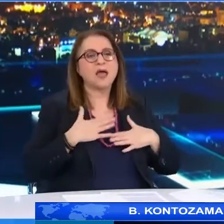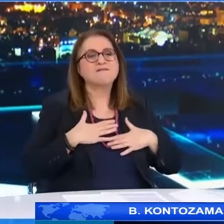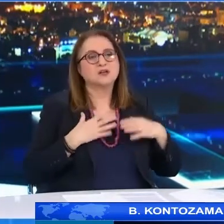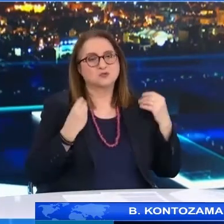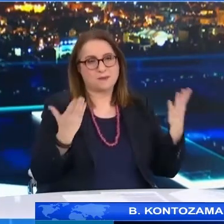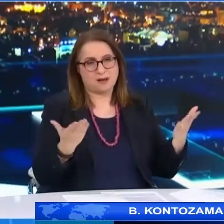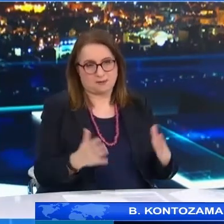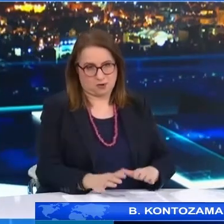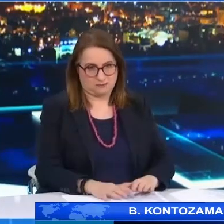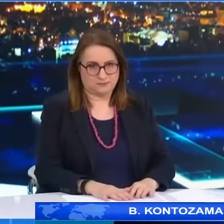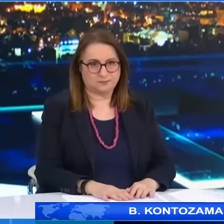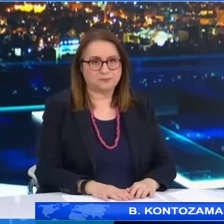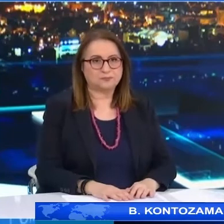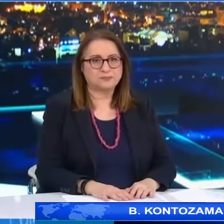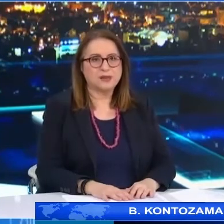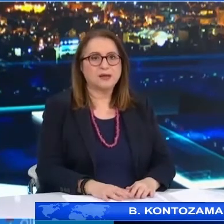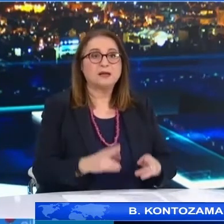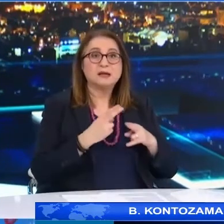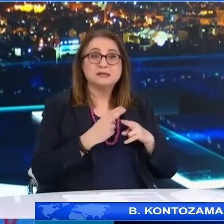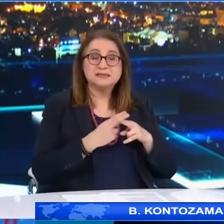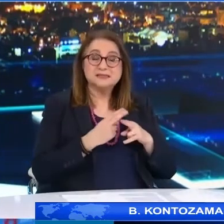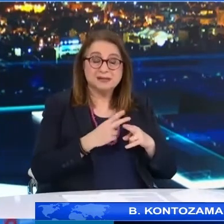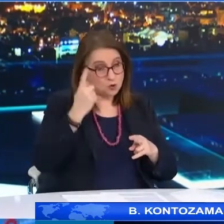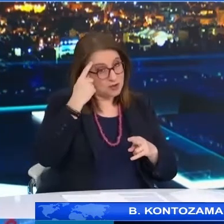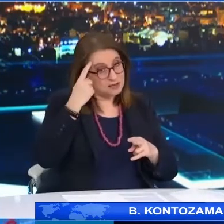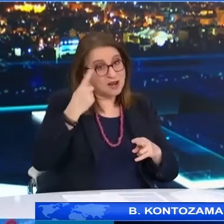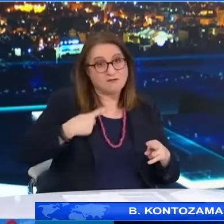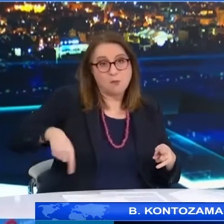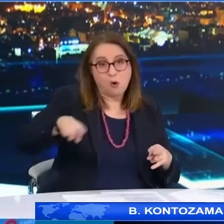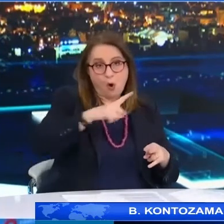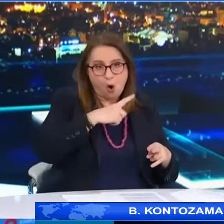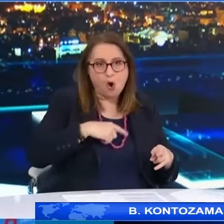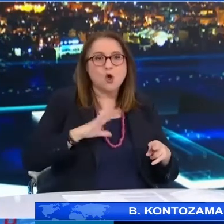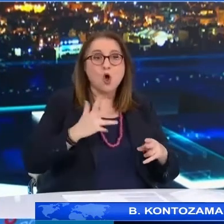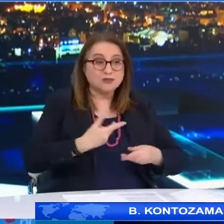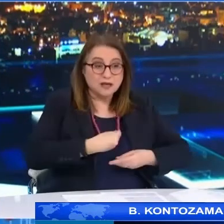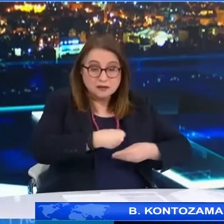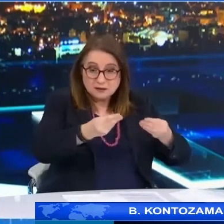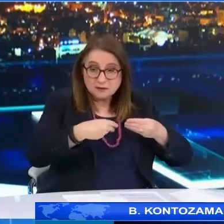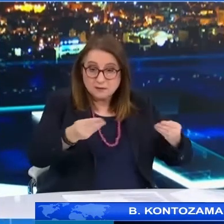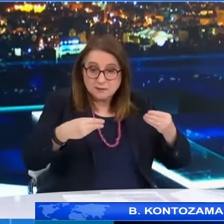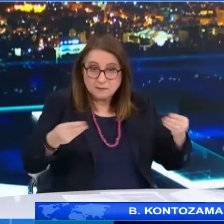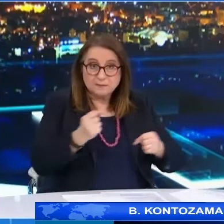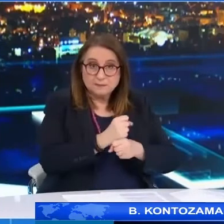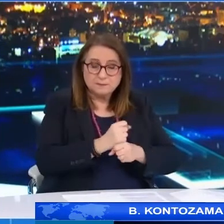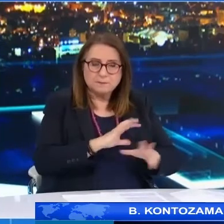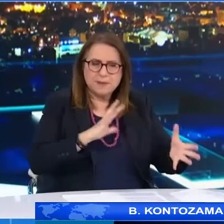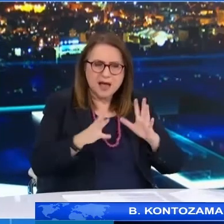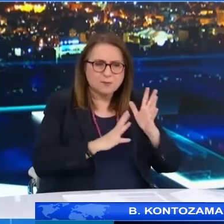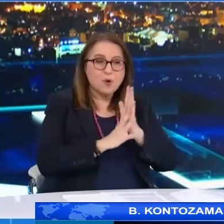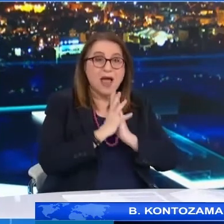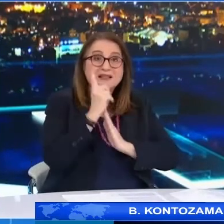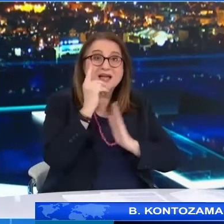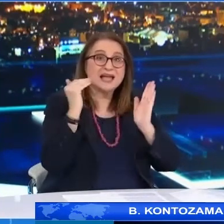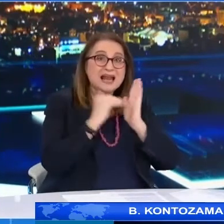αυτό. Είναι σημαντικό να κατανοήσουμε όλοι ότι η αλυσίδα του εφοδιασμού σχεδόν 11.000 φαρμακείων σε